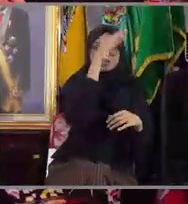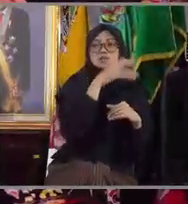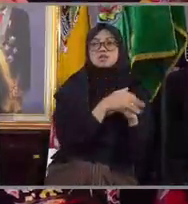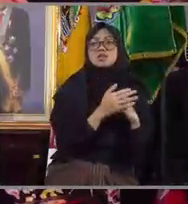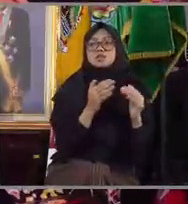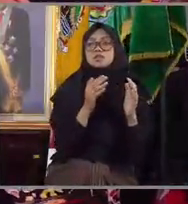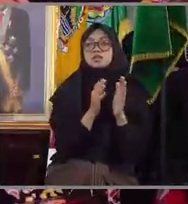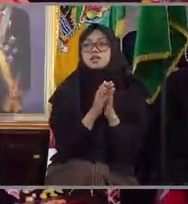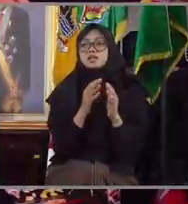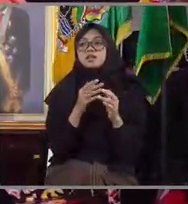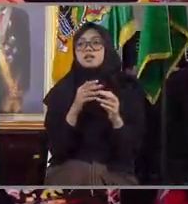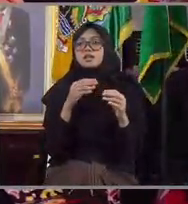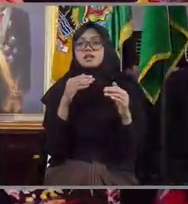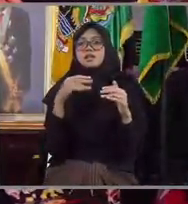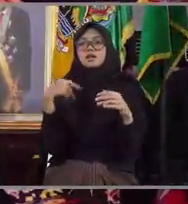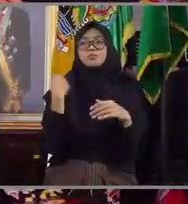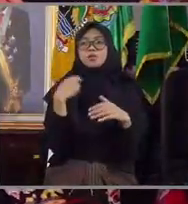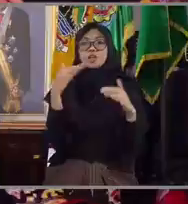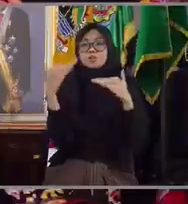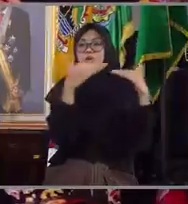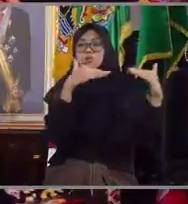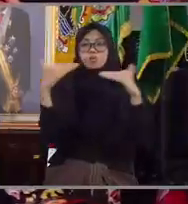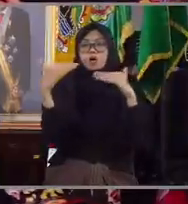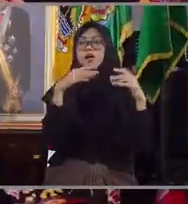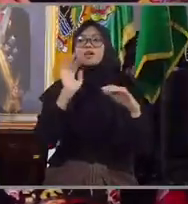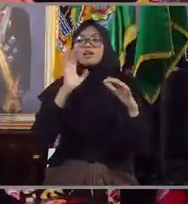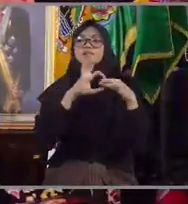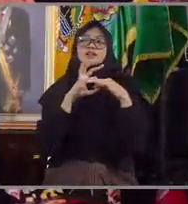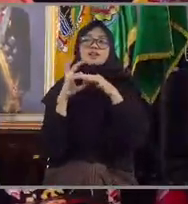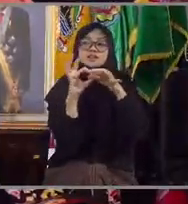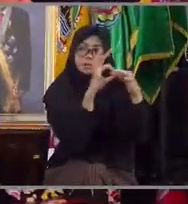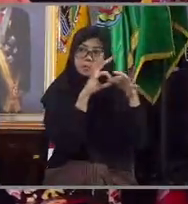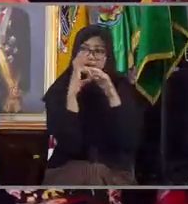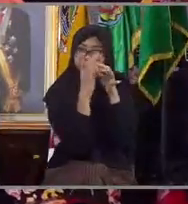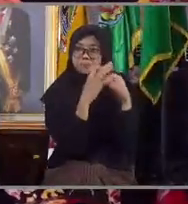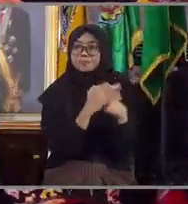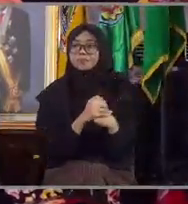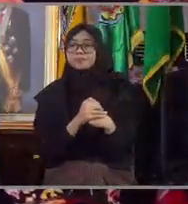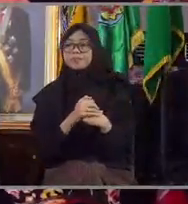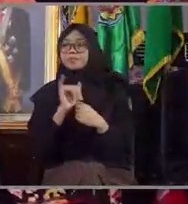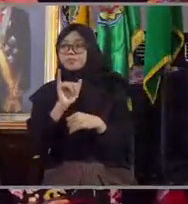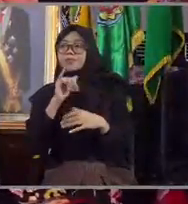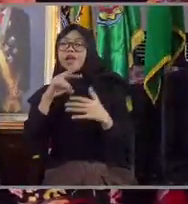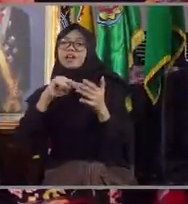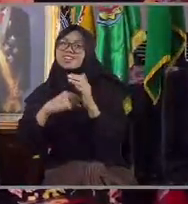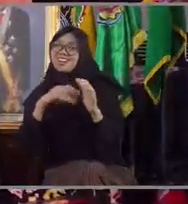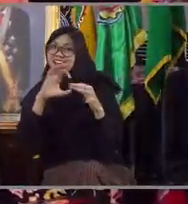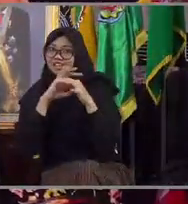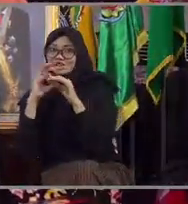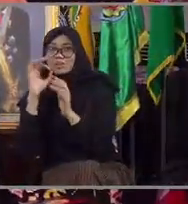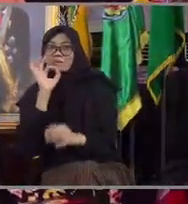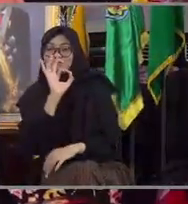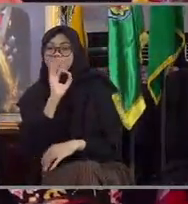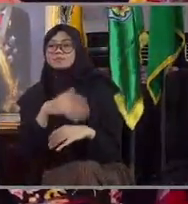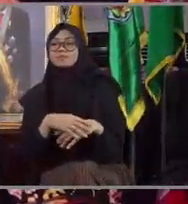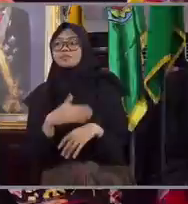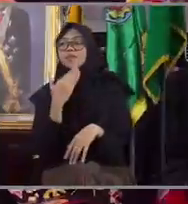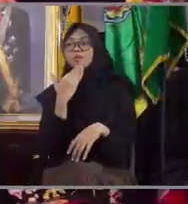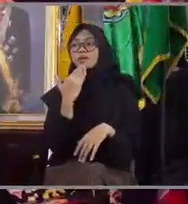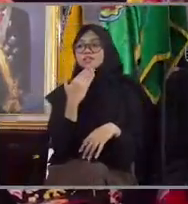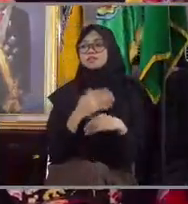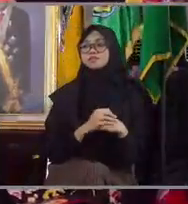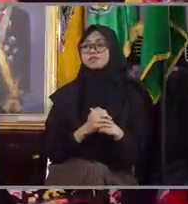Menteri Perhubungan jika nanti nanti bentuknya Apakah distress siapa-siapa praktik itu Oke kami masih